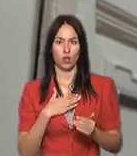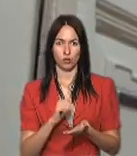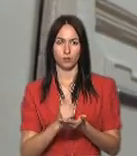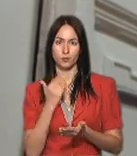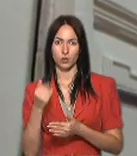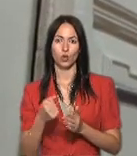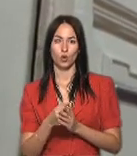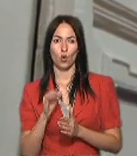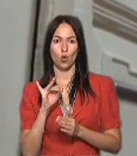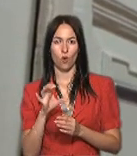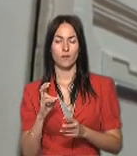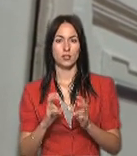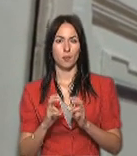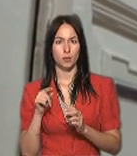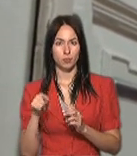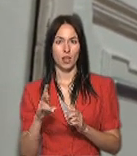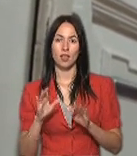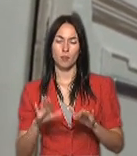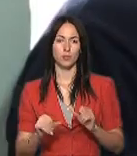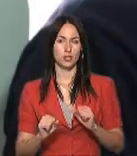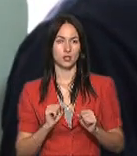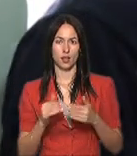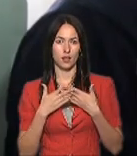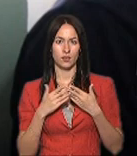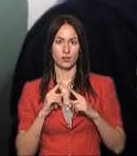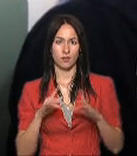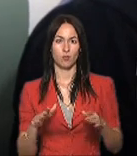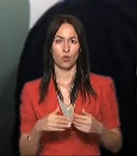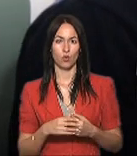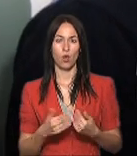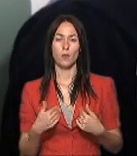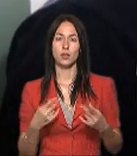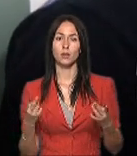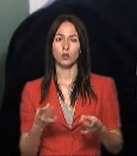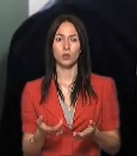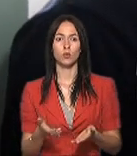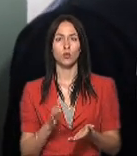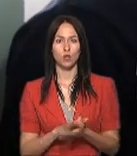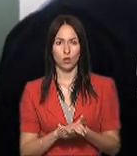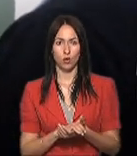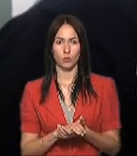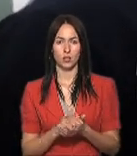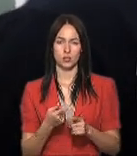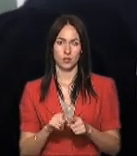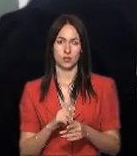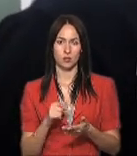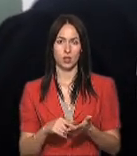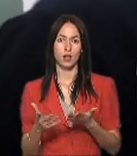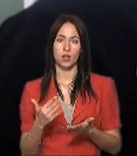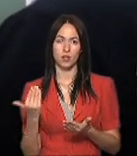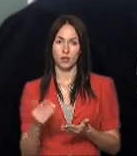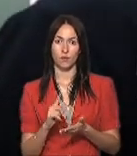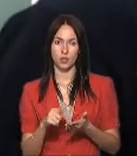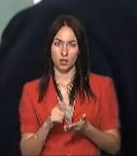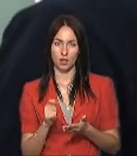офісу підприємства. На місці керівництва не було. Мені потрібно ознайомитися, але ці питання, які ви задаєте,